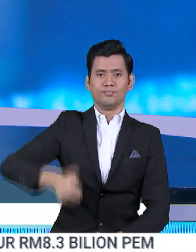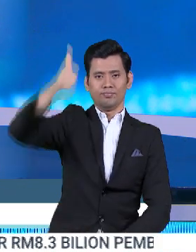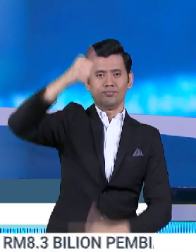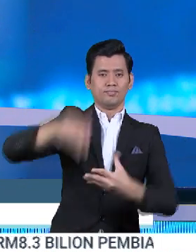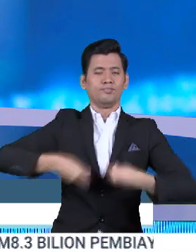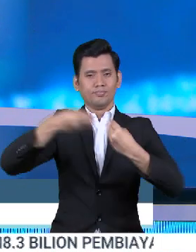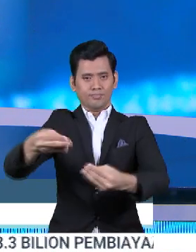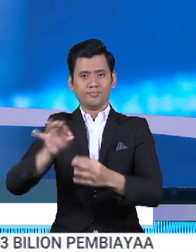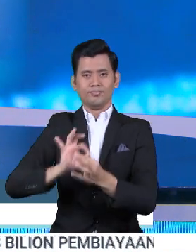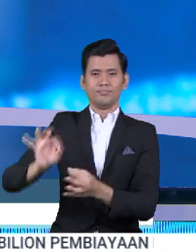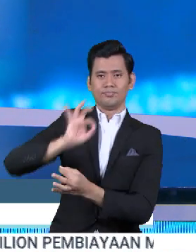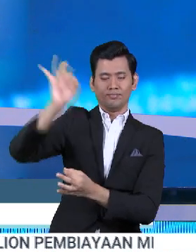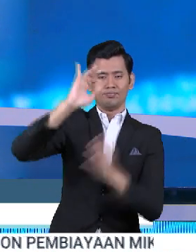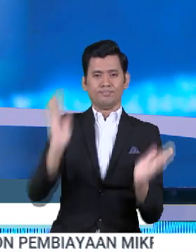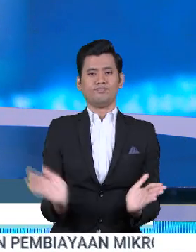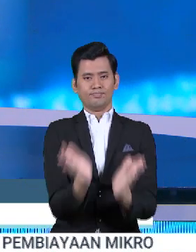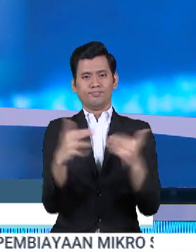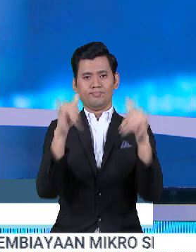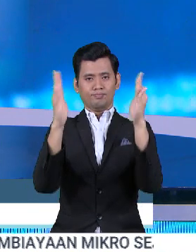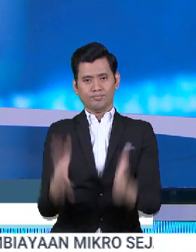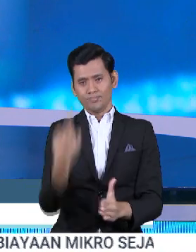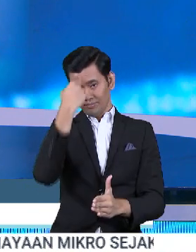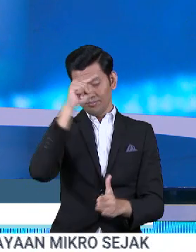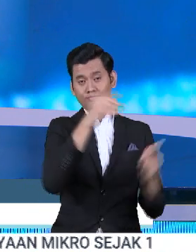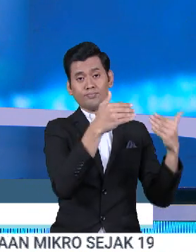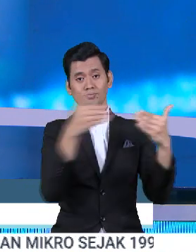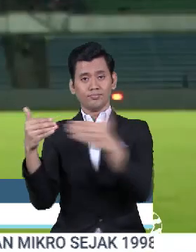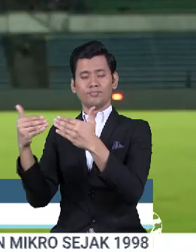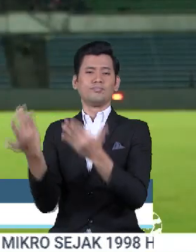untuk terus Bangkit Bagi aksi seterusnya